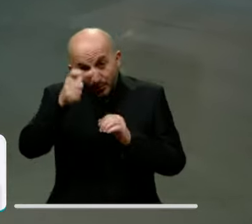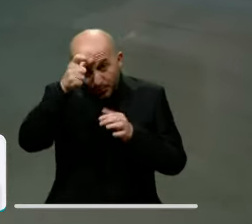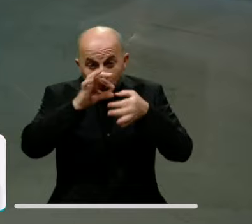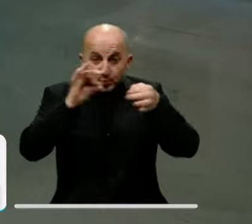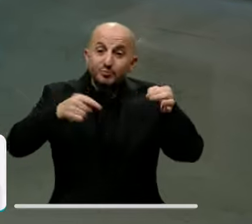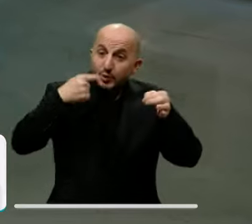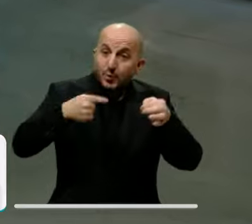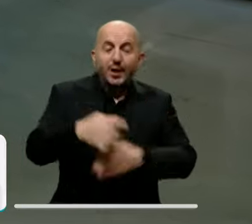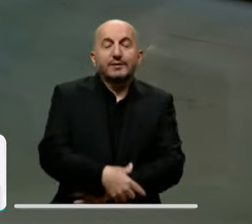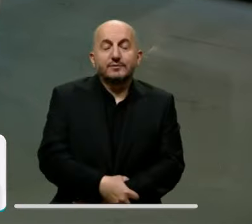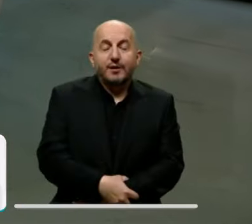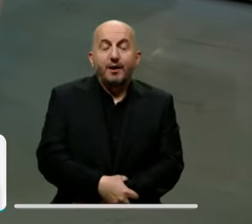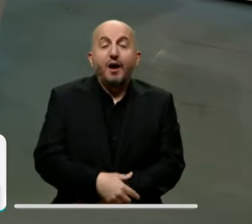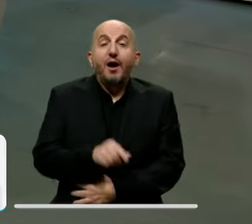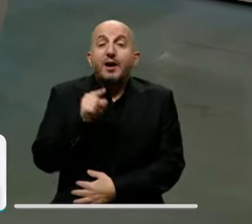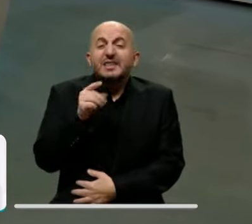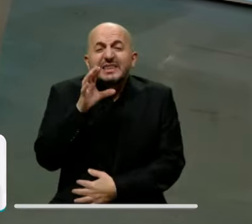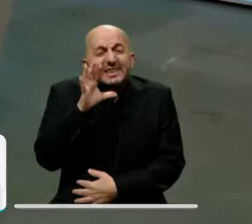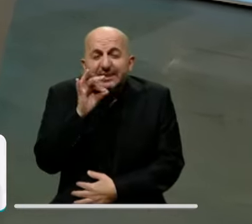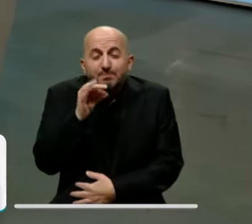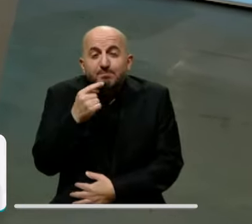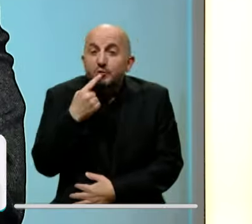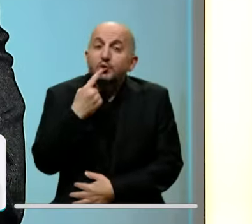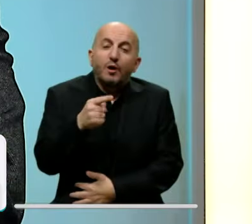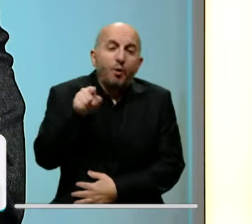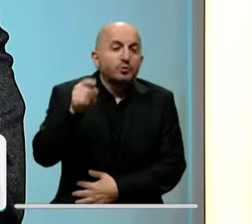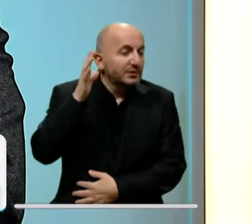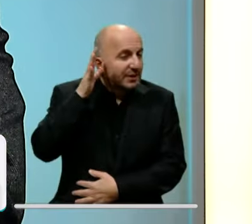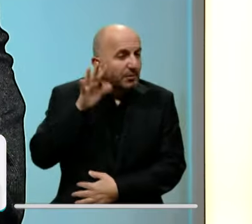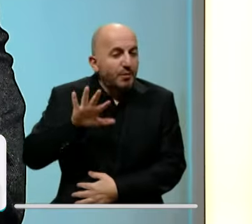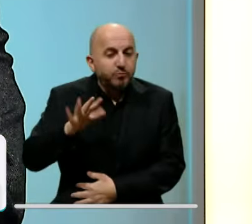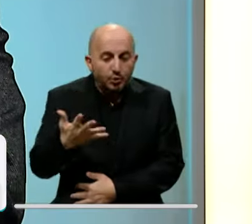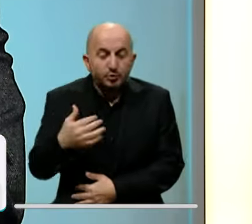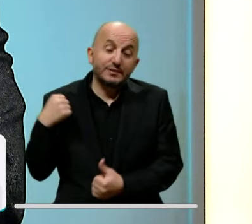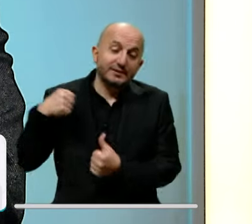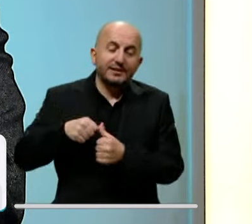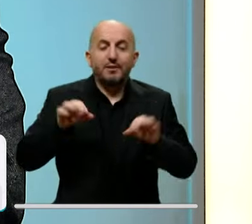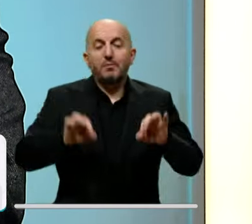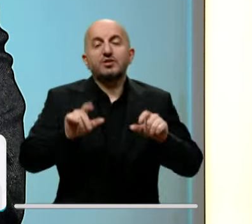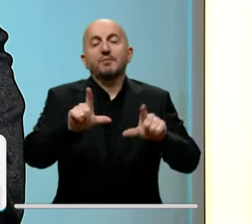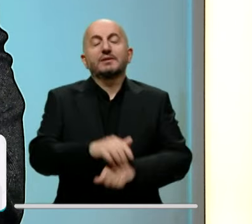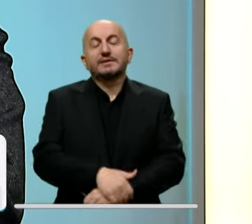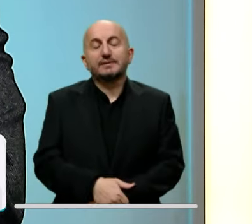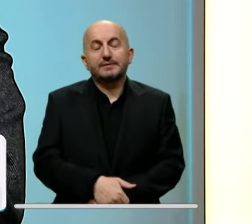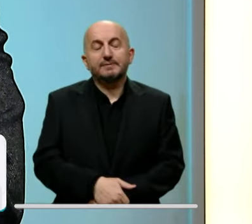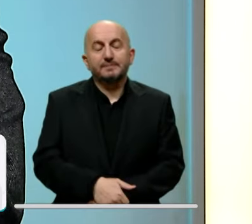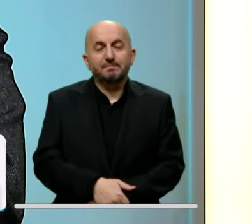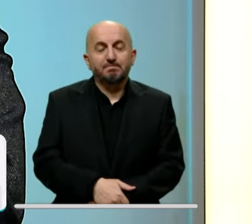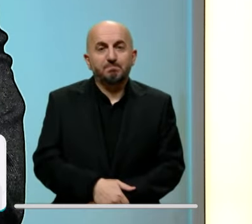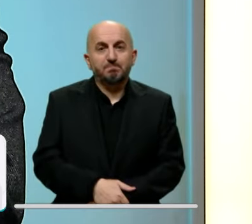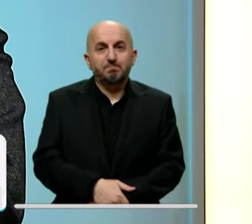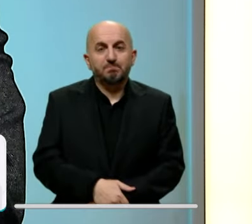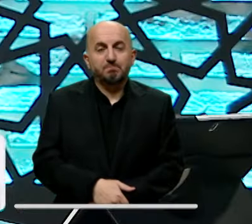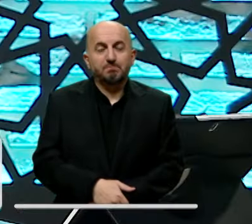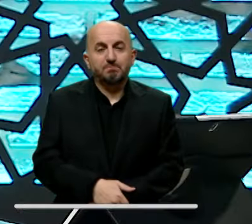ifadeler kullanılsa Bunu kim kullanmışsa onun namazı bozulur yeniden başlamak başlaması gerekir